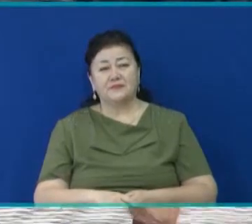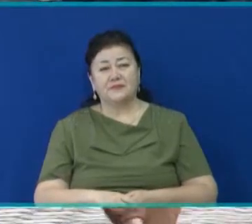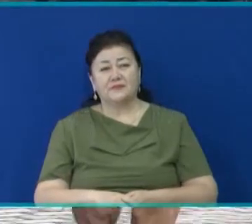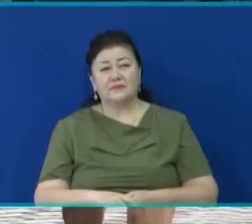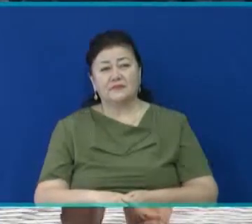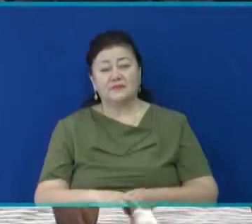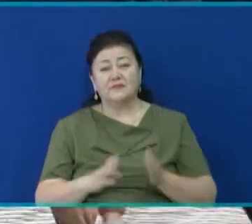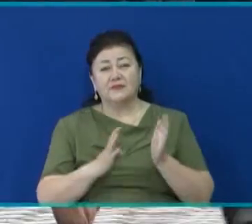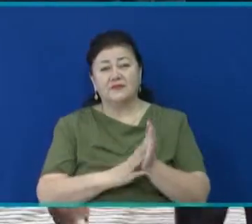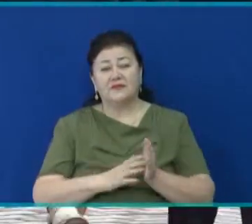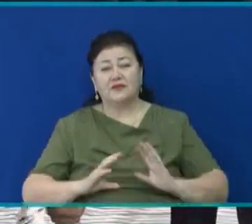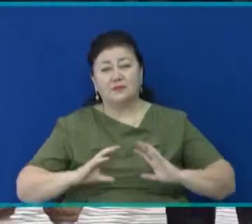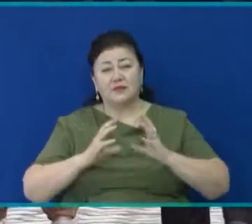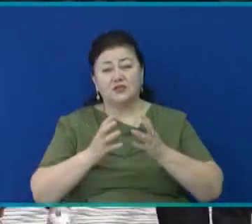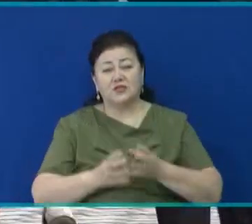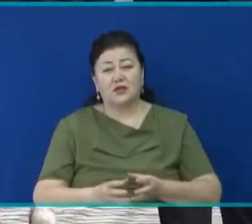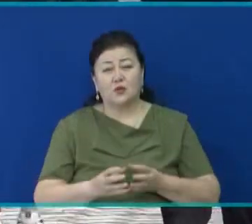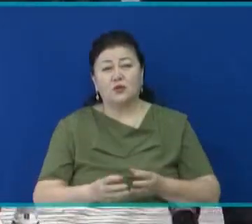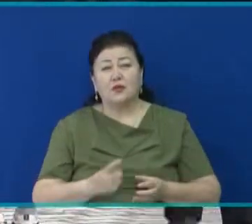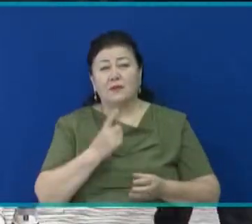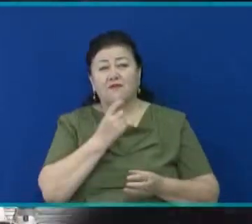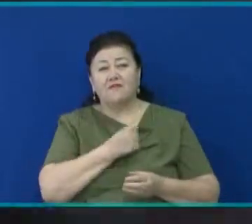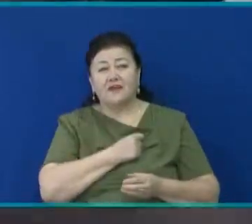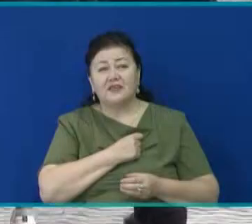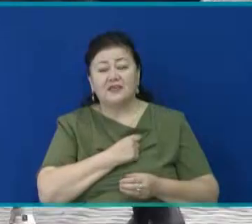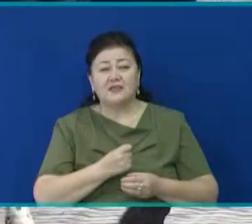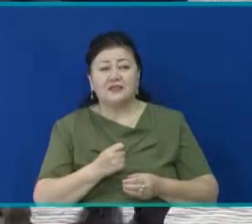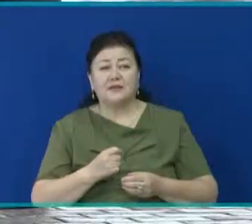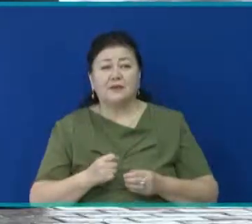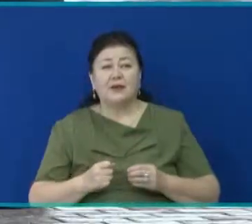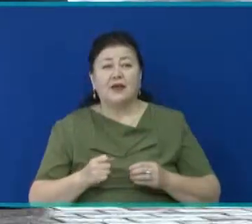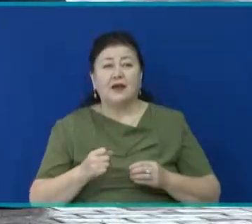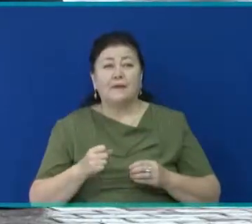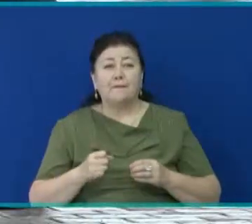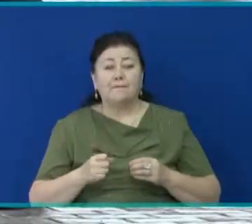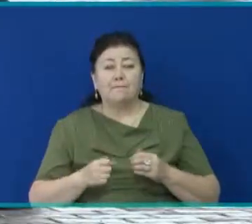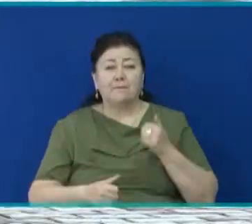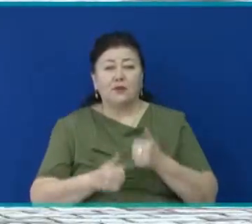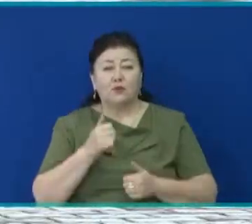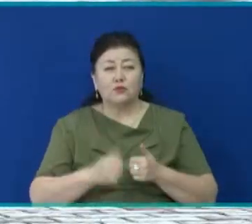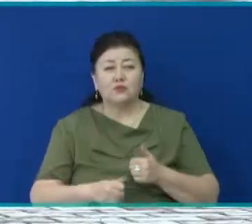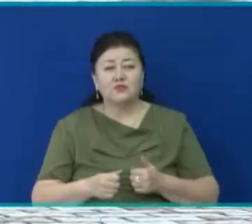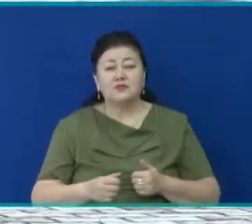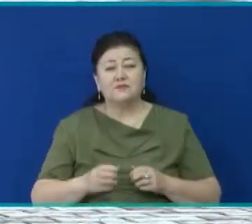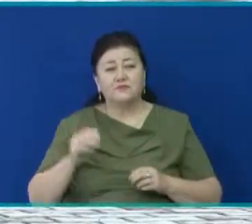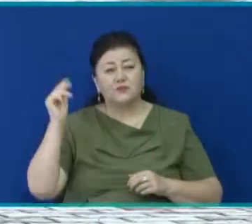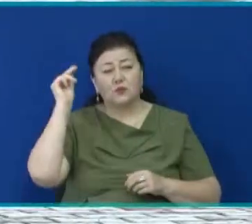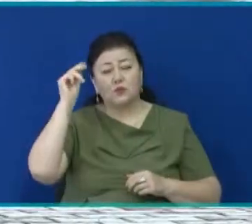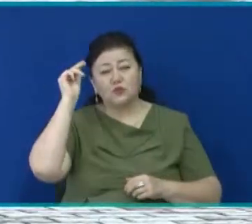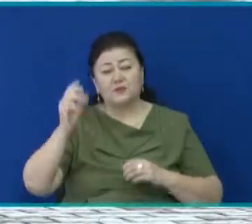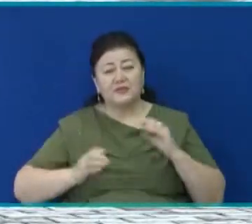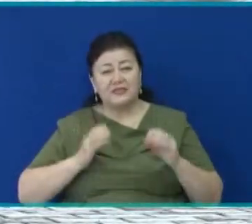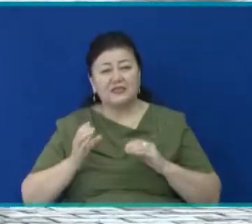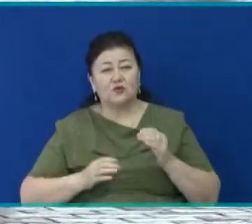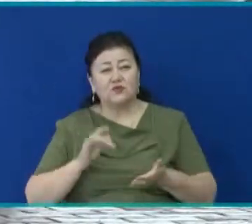На 9-м международном военно-патриотическом молодежном сборе «Айбан-2023» в учебно-тренировочном центре «Спас» Карагандинской